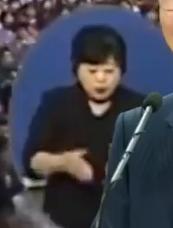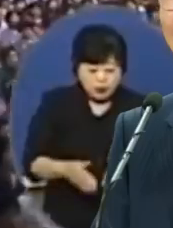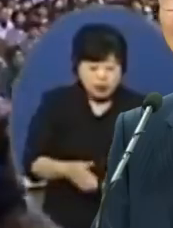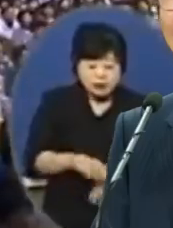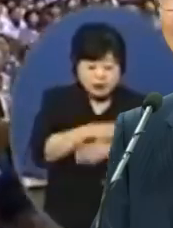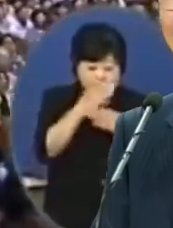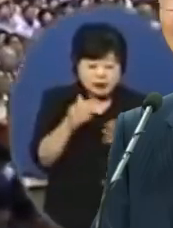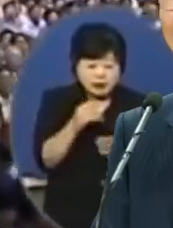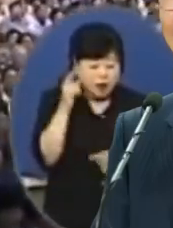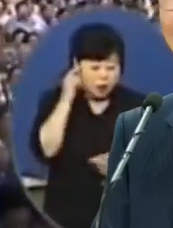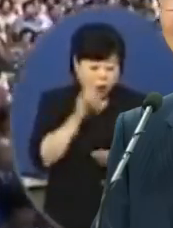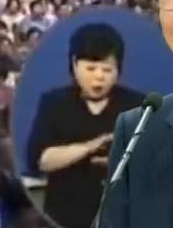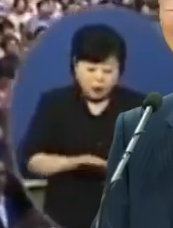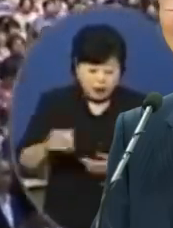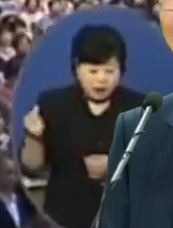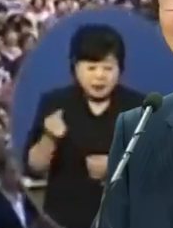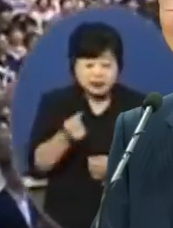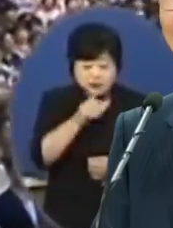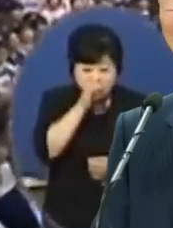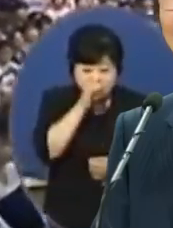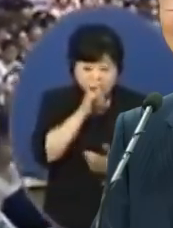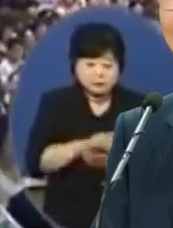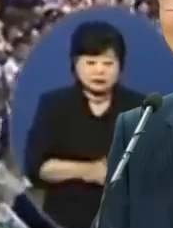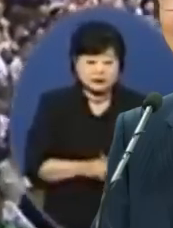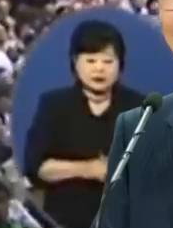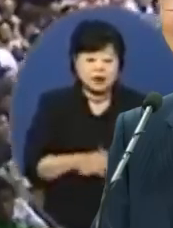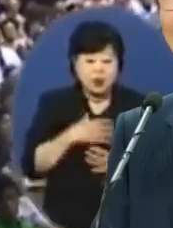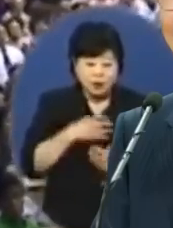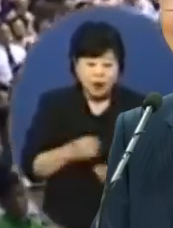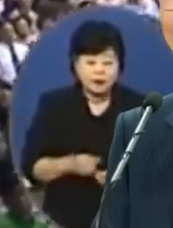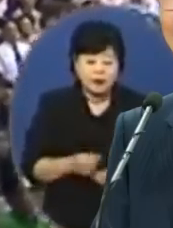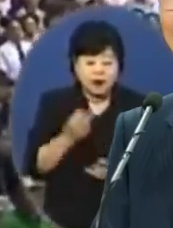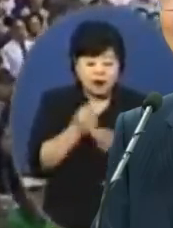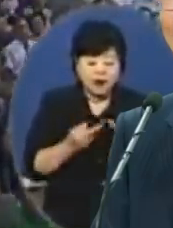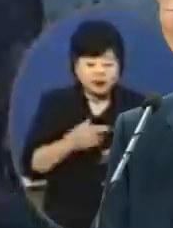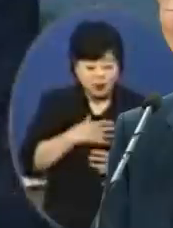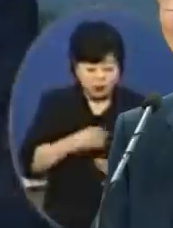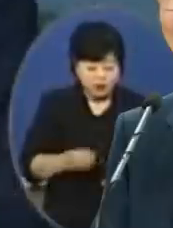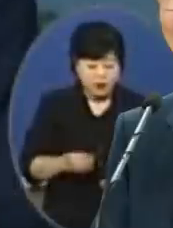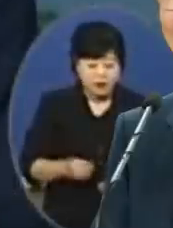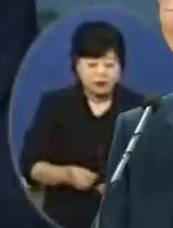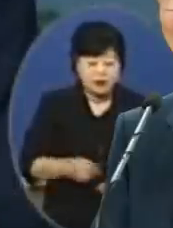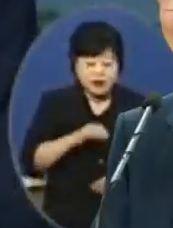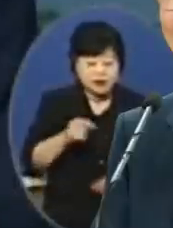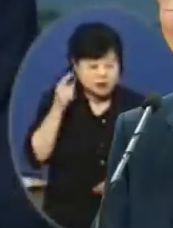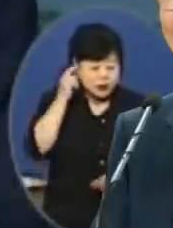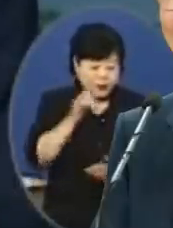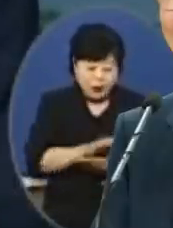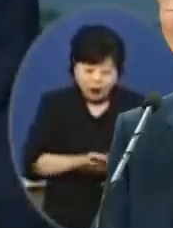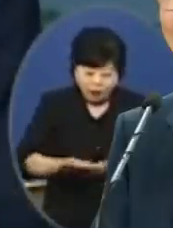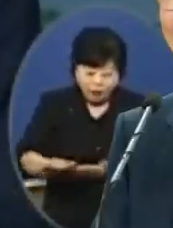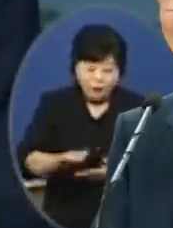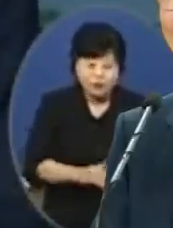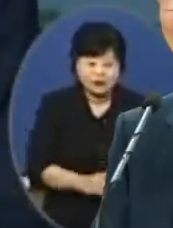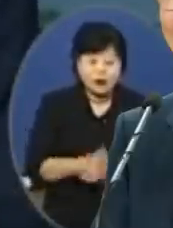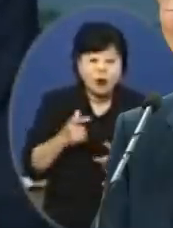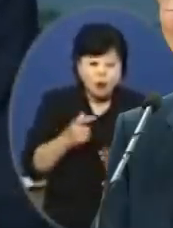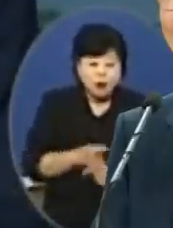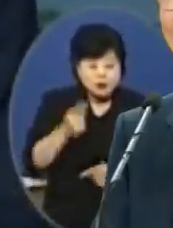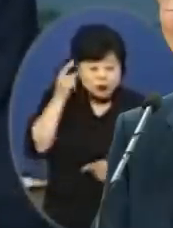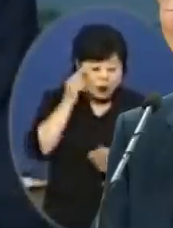다 화평을 가질 수 있다. 가족이 화평하고 형제가 화평하고 이웃이 화평하고